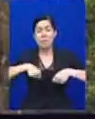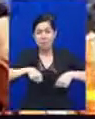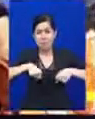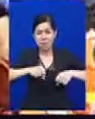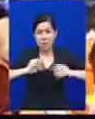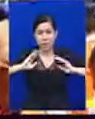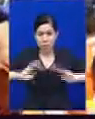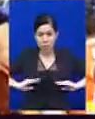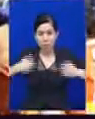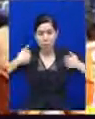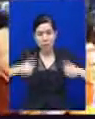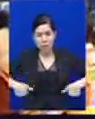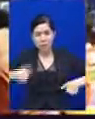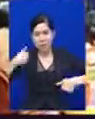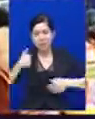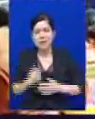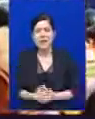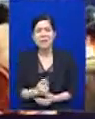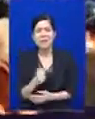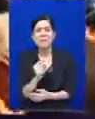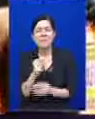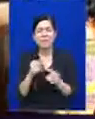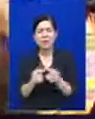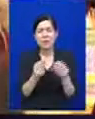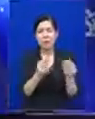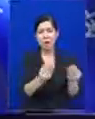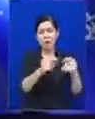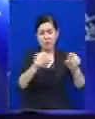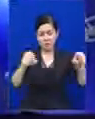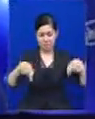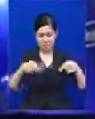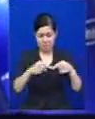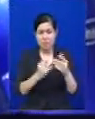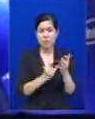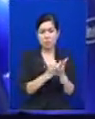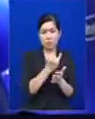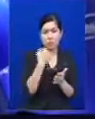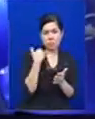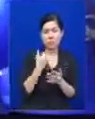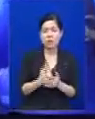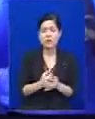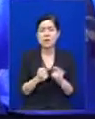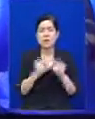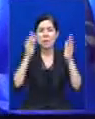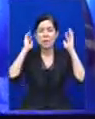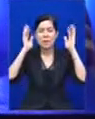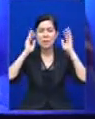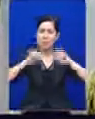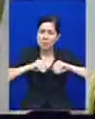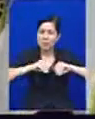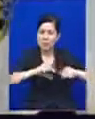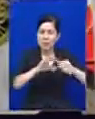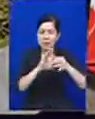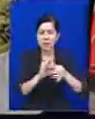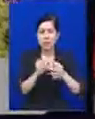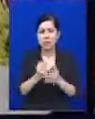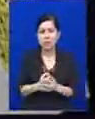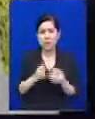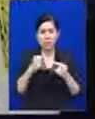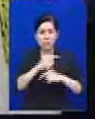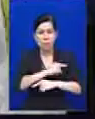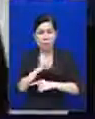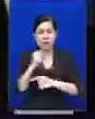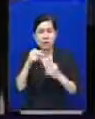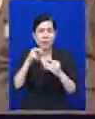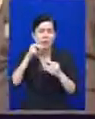เบียบแล้วก็มีใบอนุญาตถูกต้องเพื่อรณรงค์สงกรานต์ปลอดภัยส่งเสริมวัฒนธรรมไทยสร้างวินัยจราจรค่